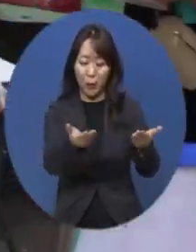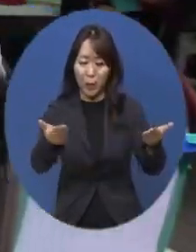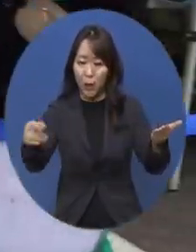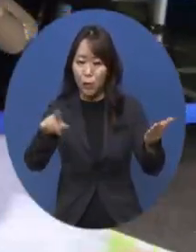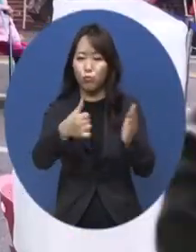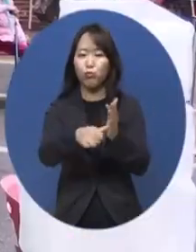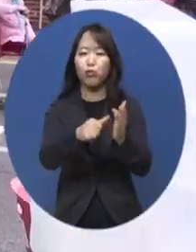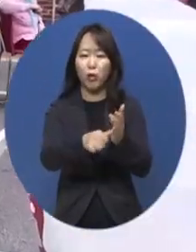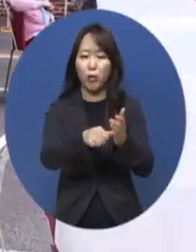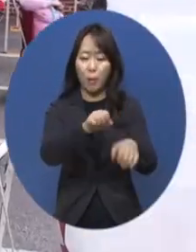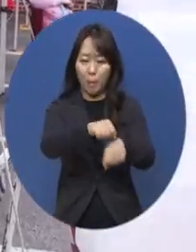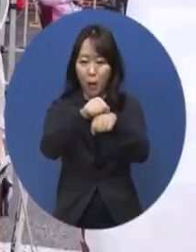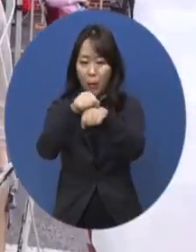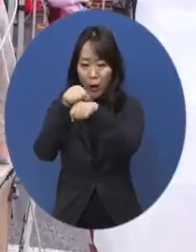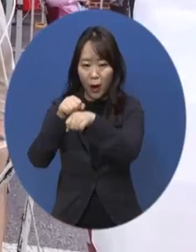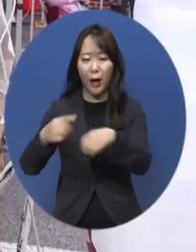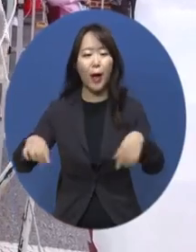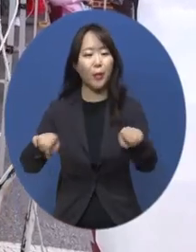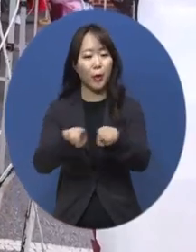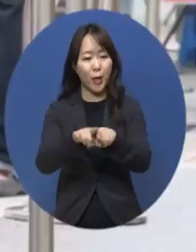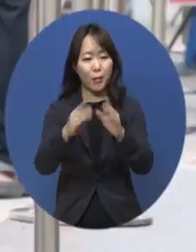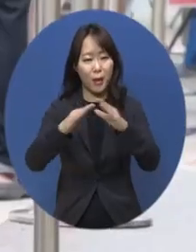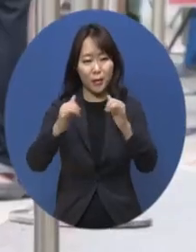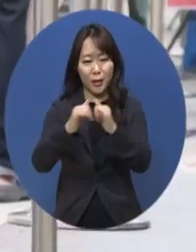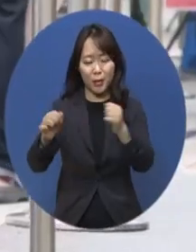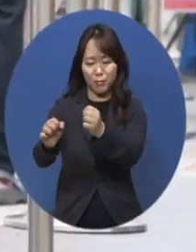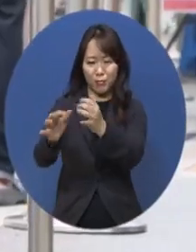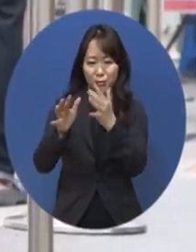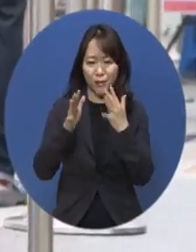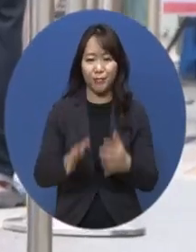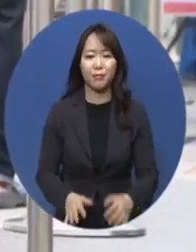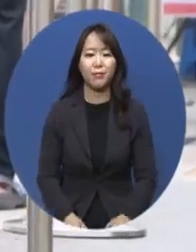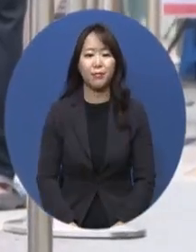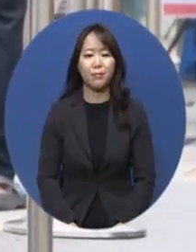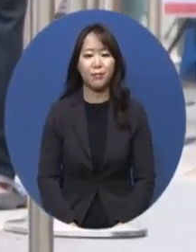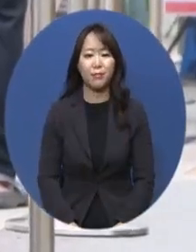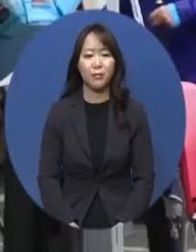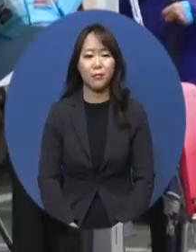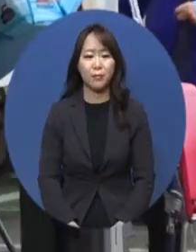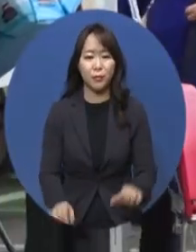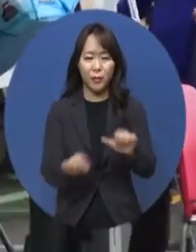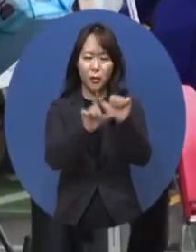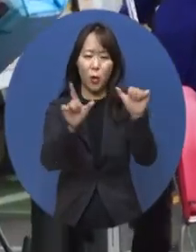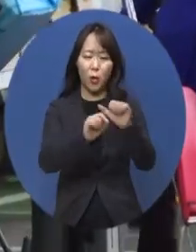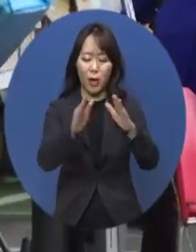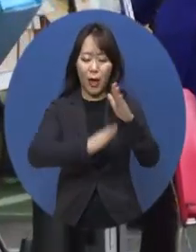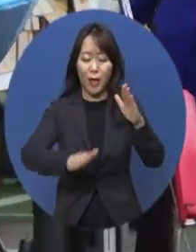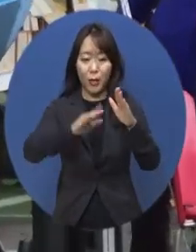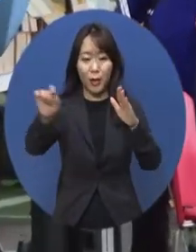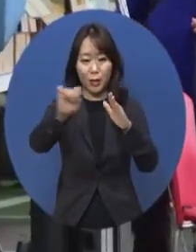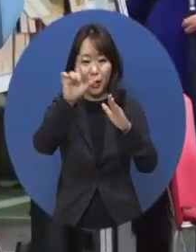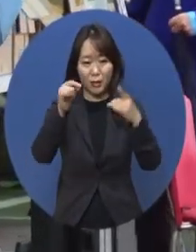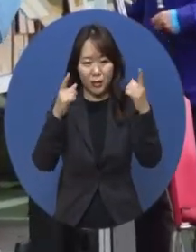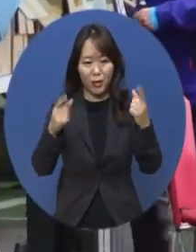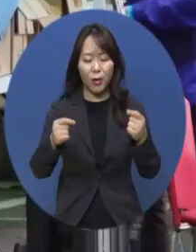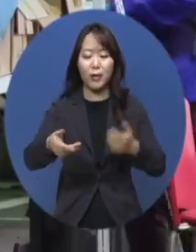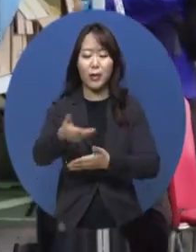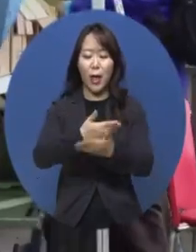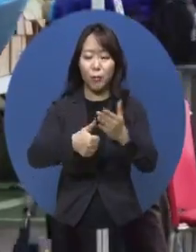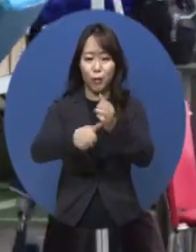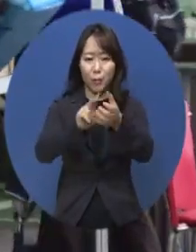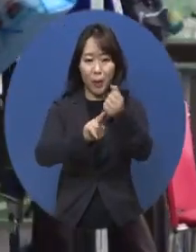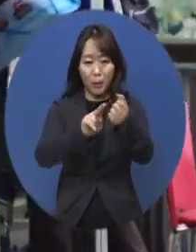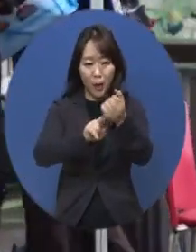갖가지 상품들이 채워짐과 동시에 주민들 행렬이 이어집니다. 5월 가정의 달을 맞아 나눔 바자회가